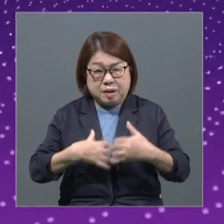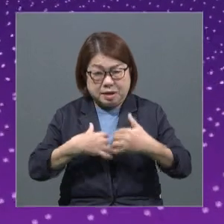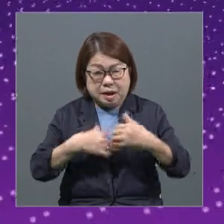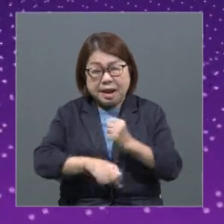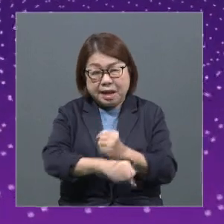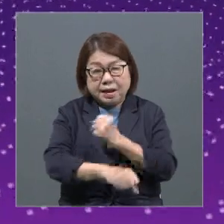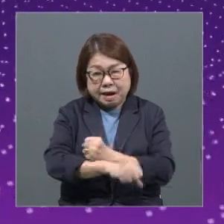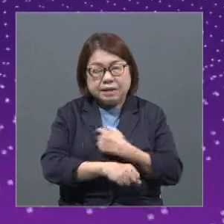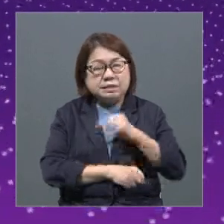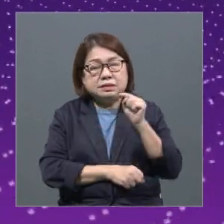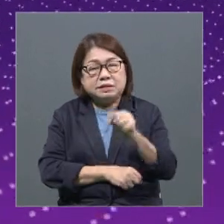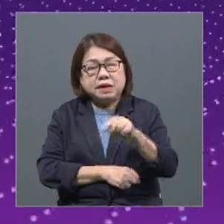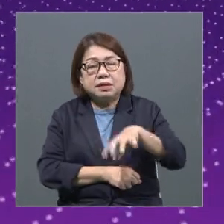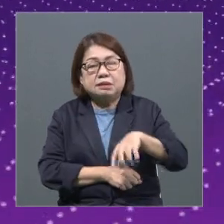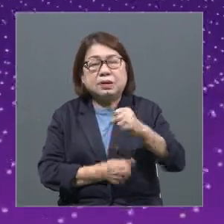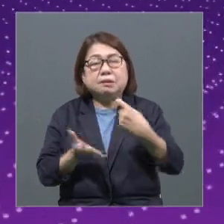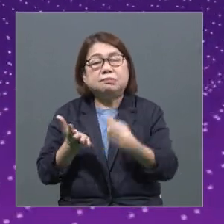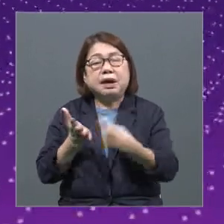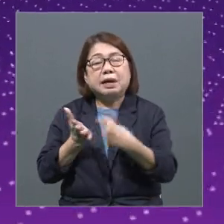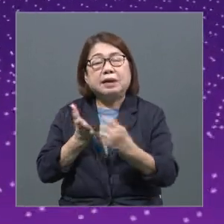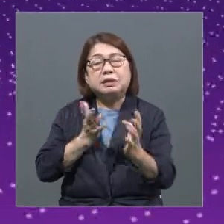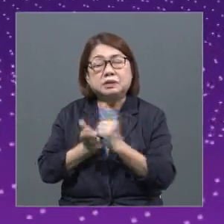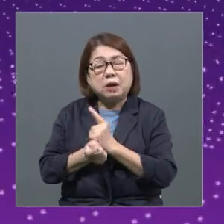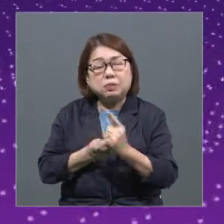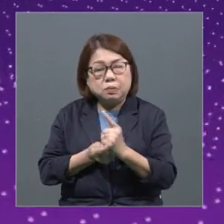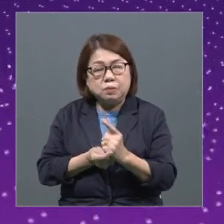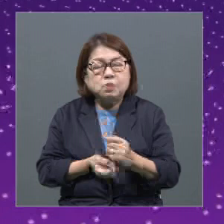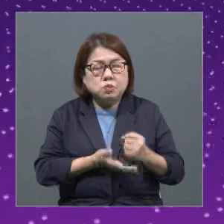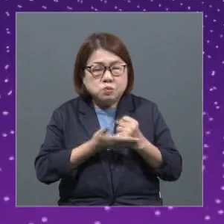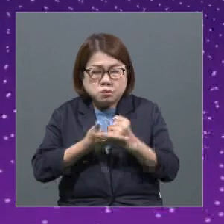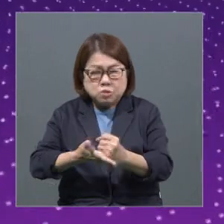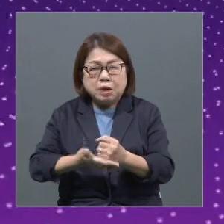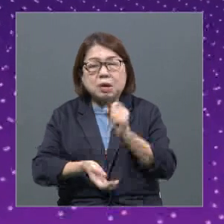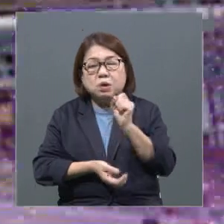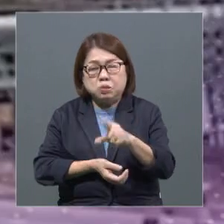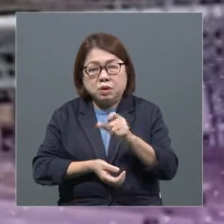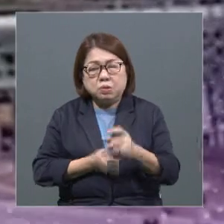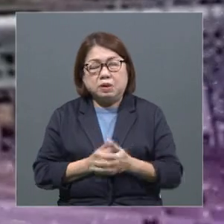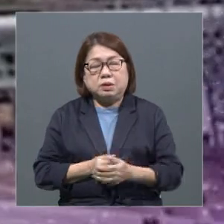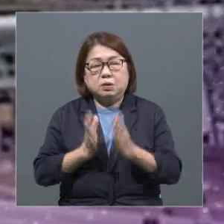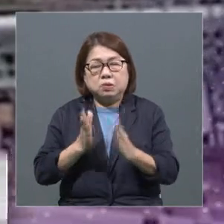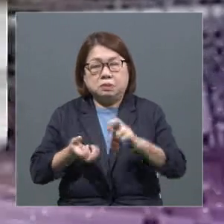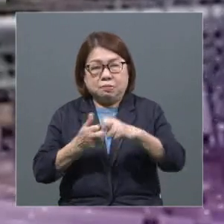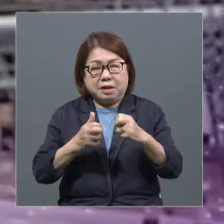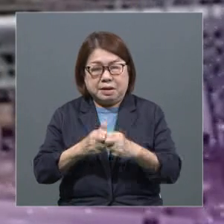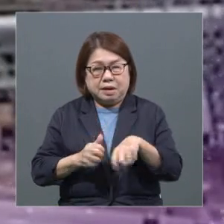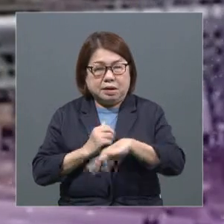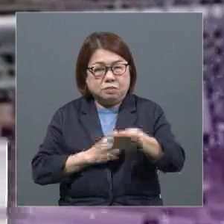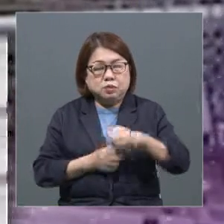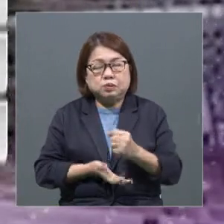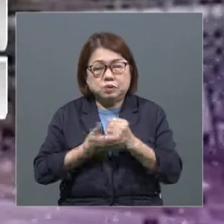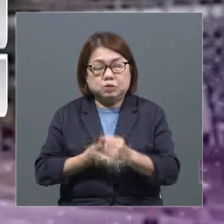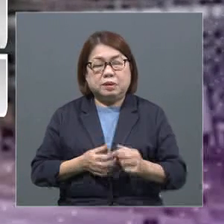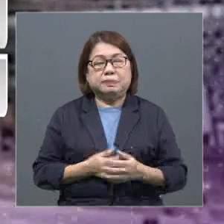การให้สำนักงานประกันสังคมเร่งเ่อเร่งให้ความช่วยเหลือเยียวยาผู้ที่ได้รับผลกระทบค่ะโดยนาย